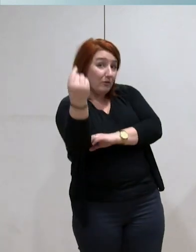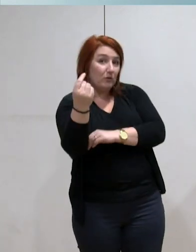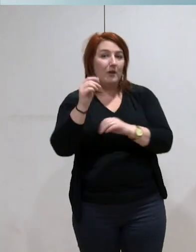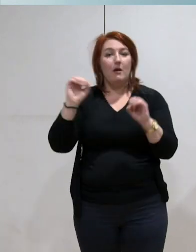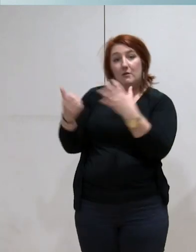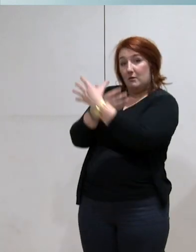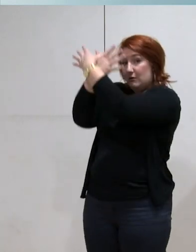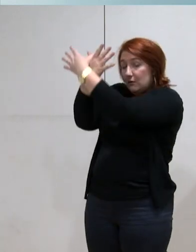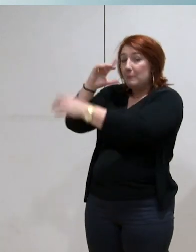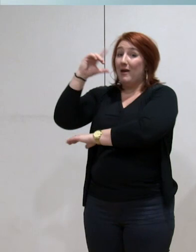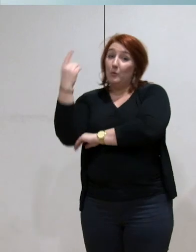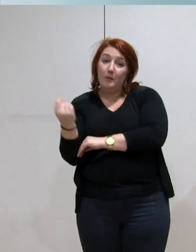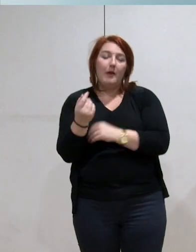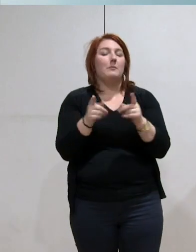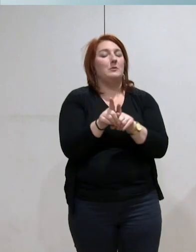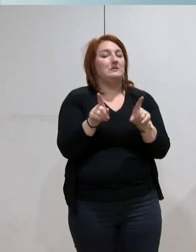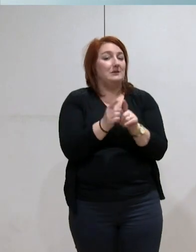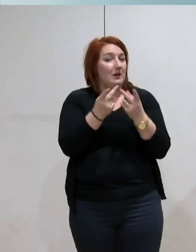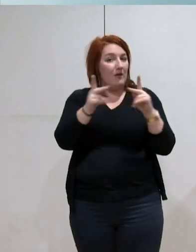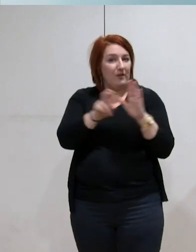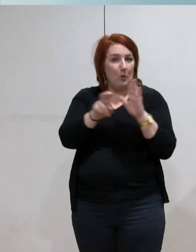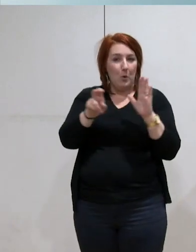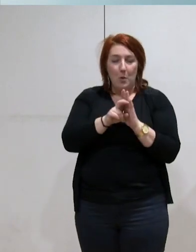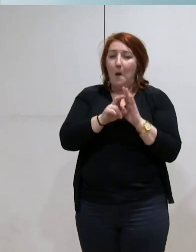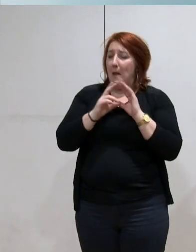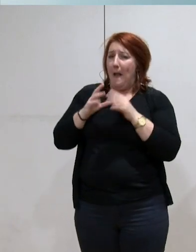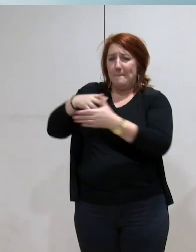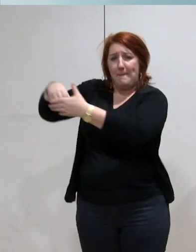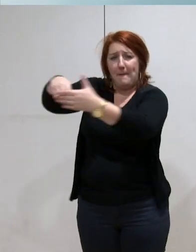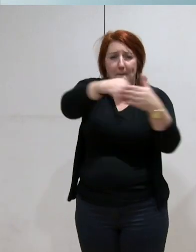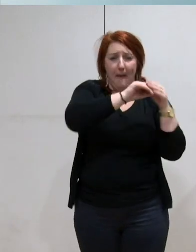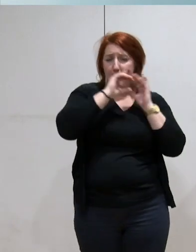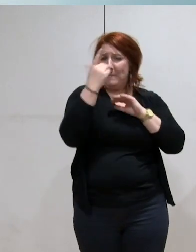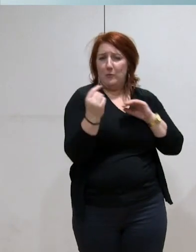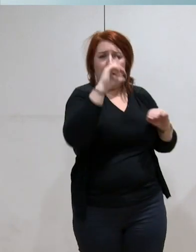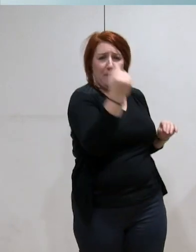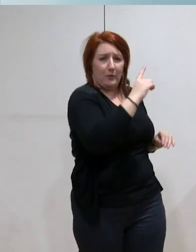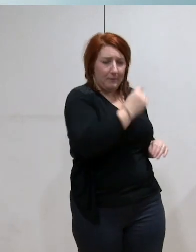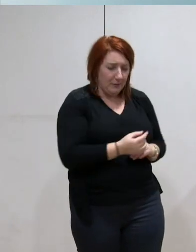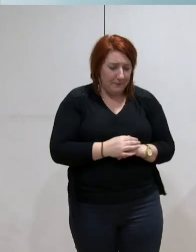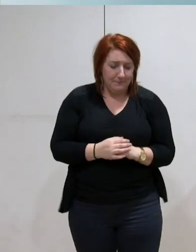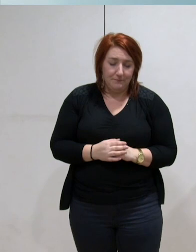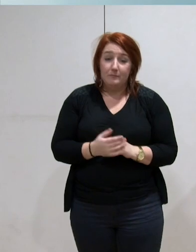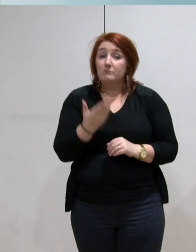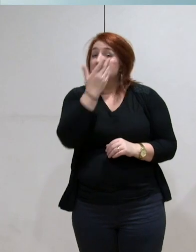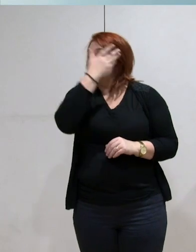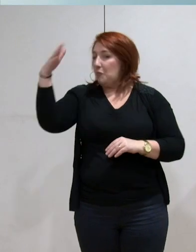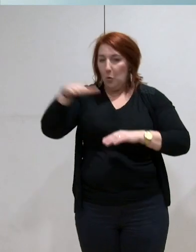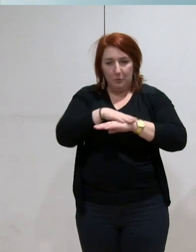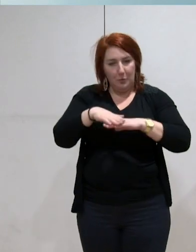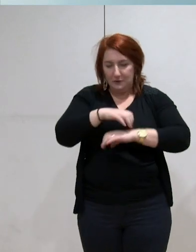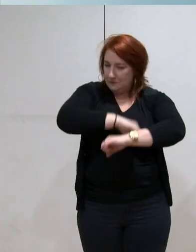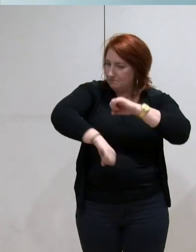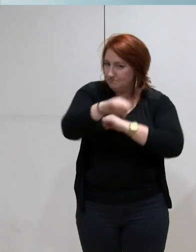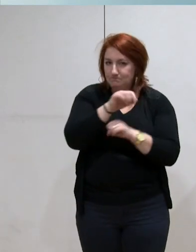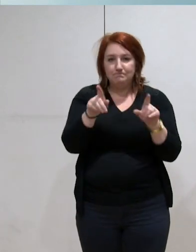de Grenoble par ailleurs d'autres politiques sont soutenues le plan